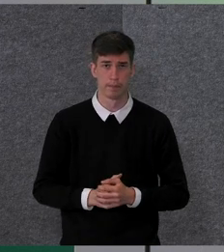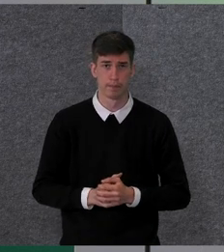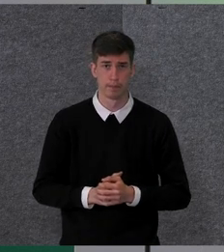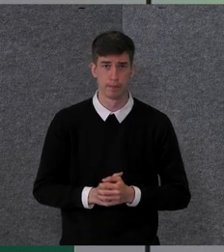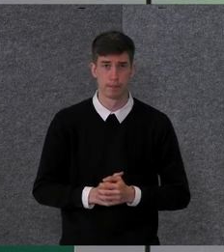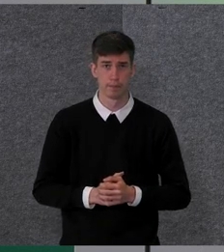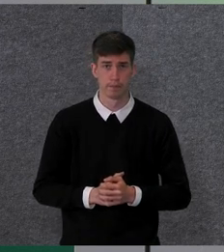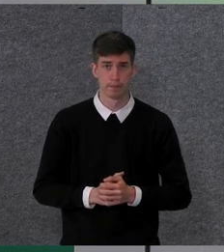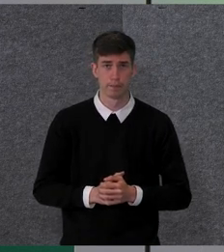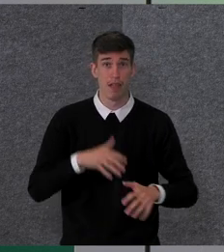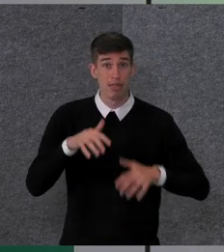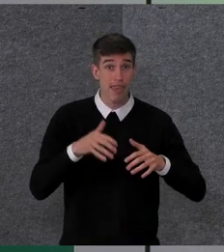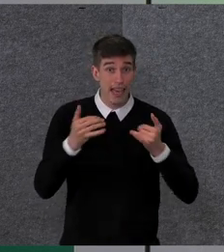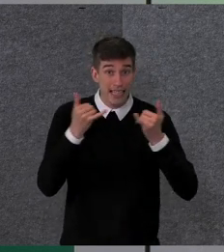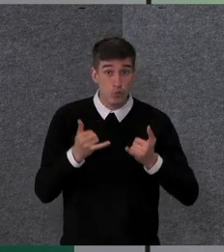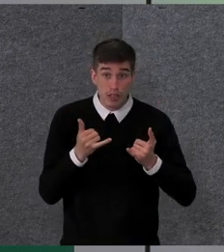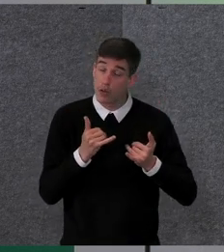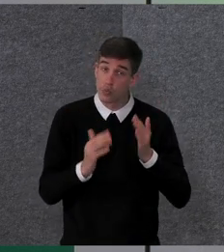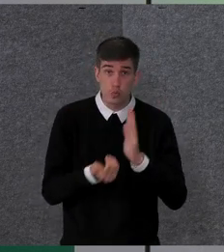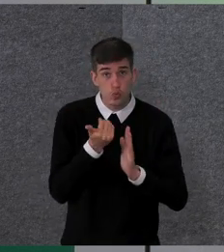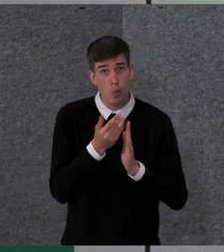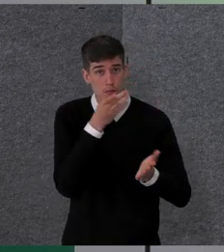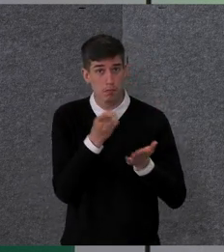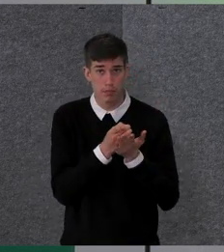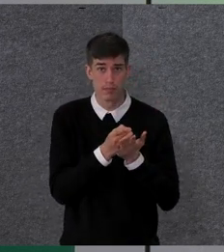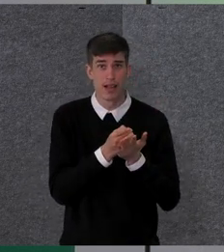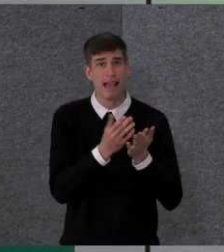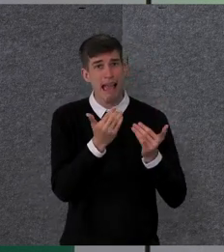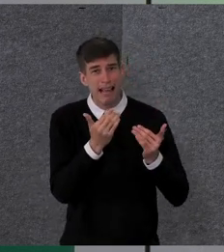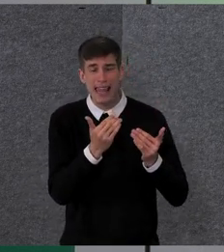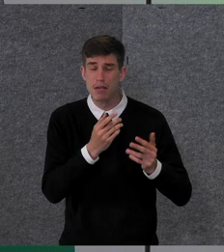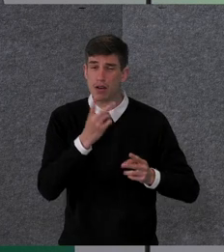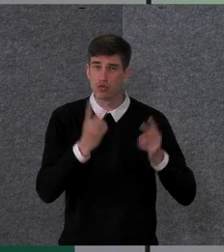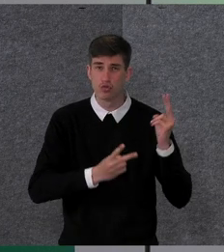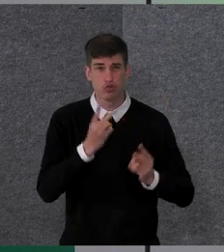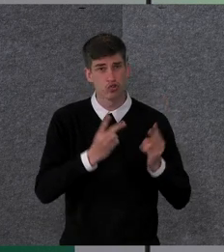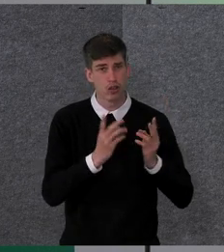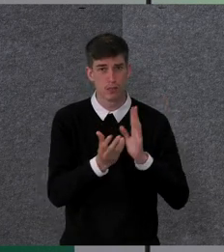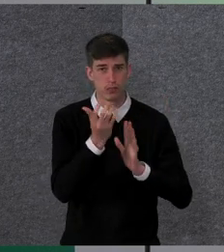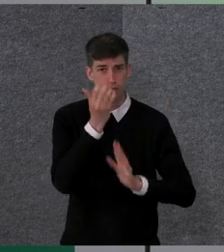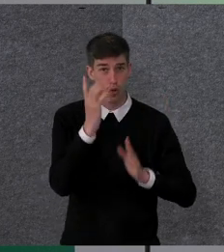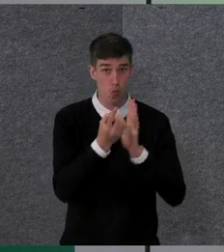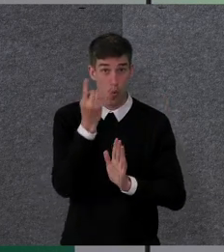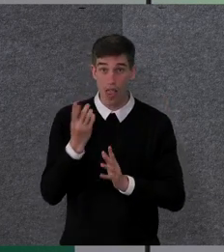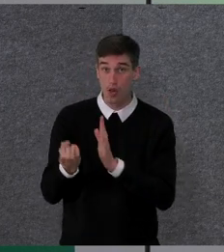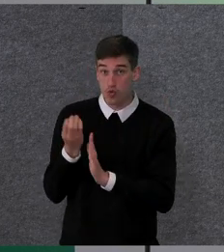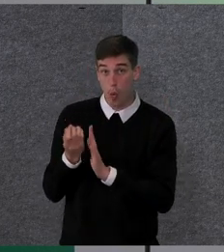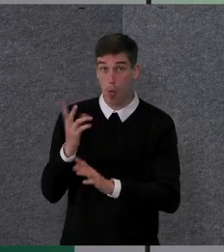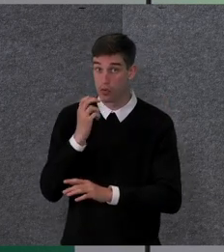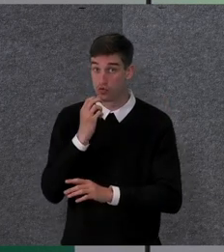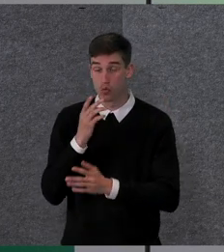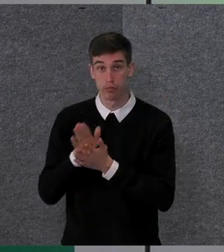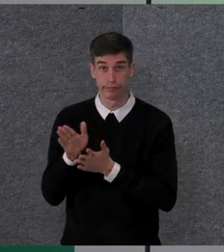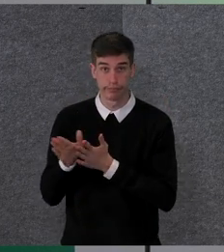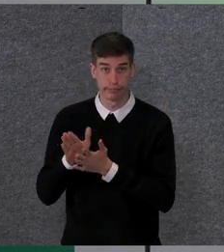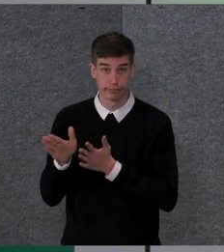der industriellen Tierhaltung, dem größten klimaschädlichen Bereich neben der nun zu Ende gehenden Kohleverstromung. Sie ist nicht nur